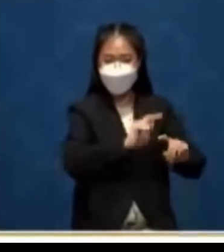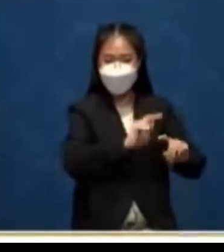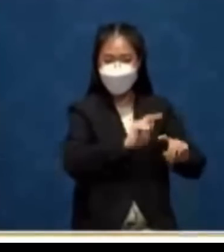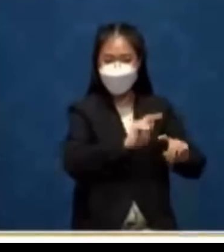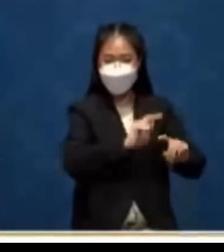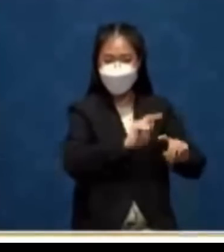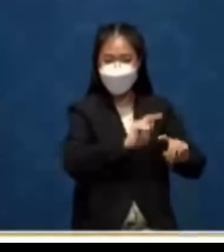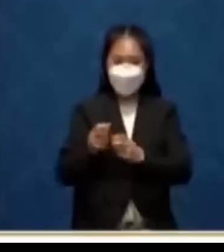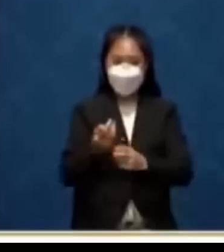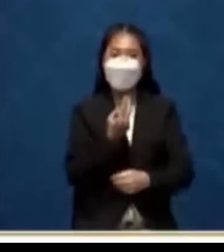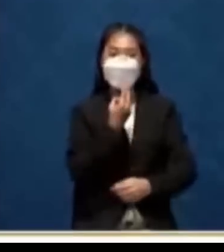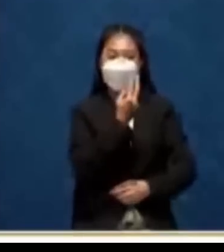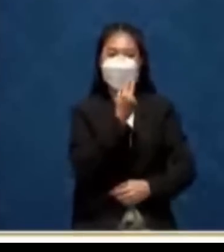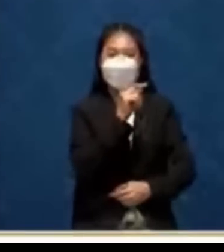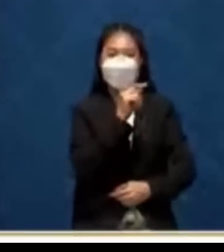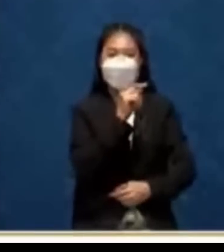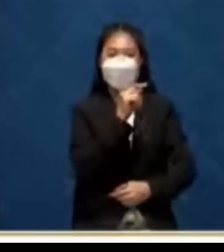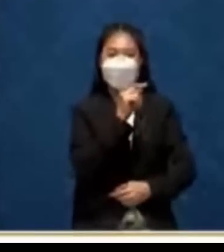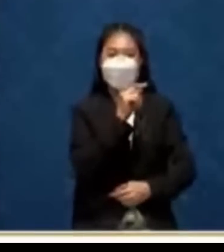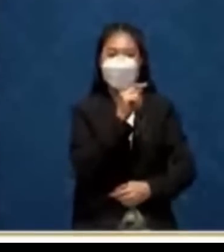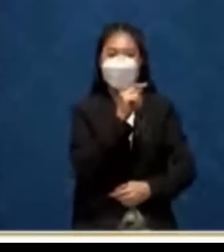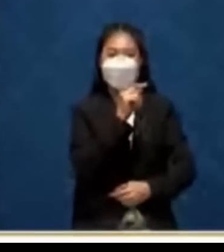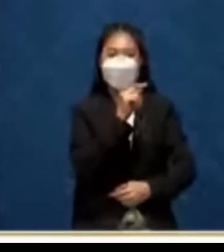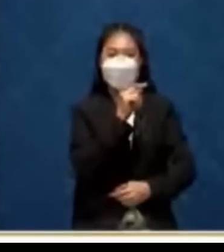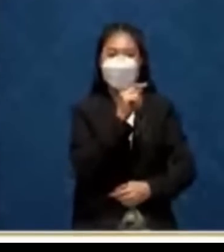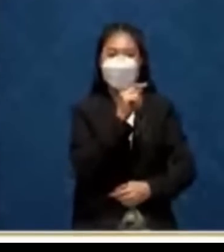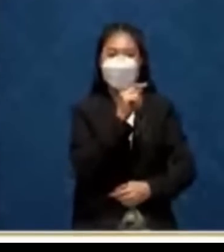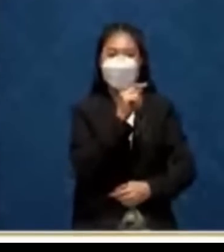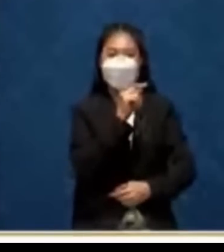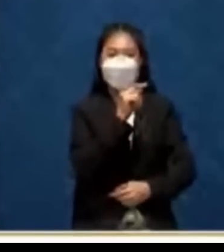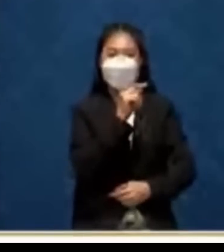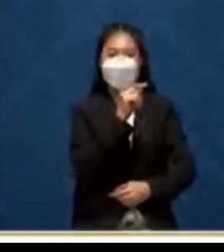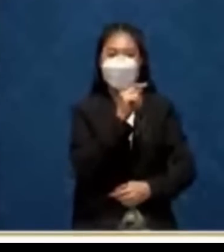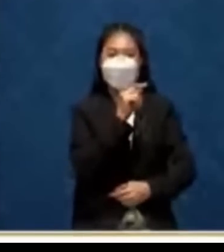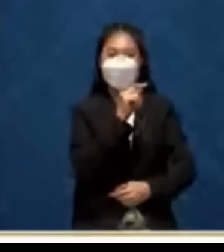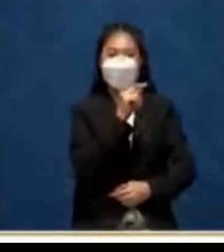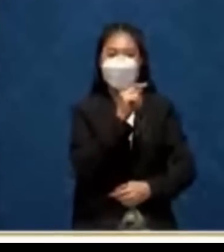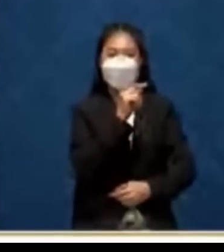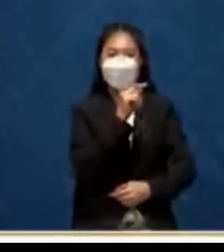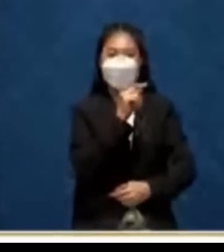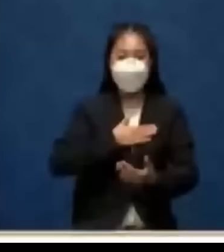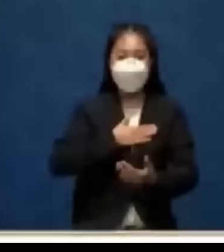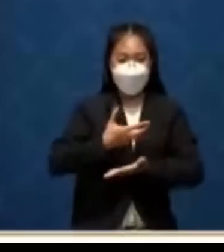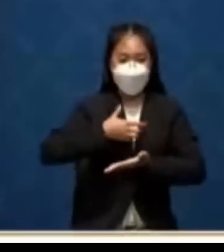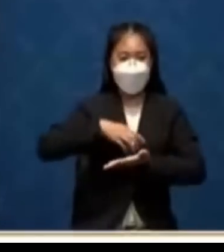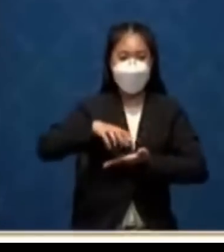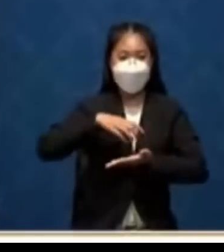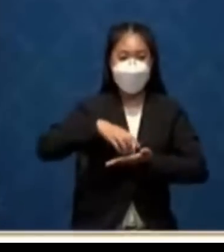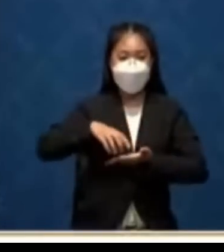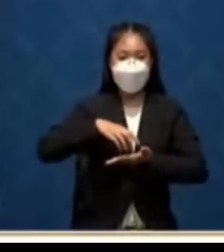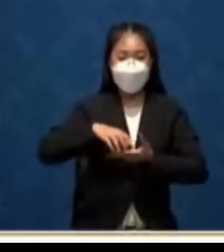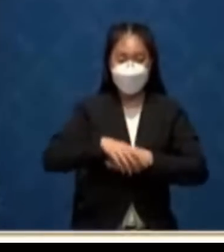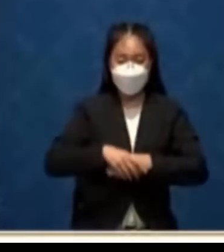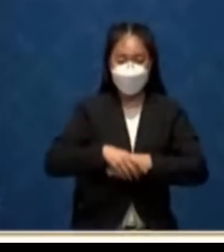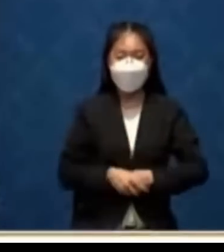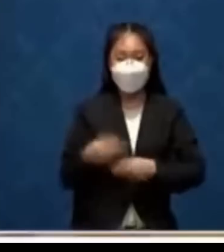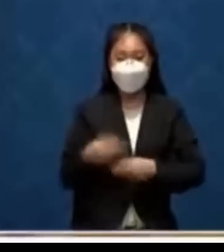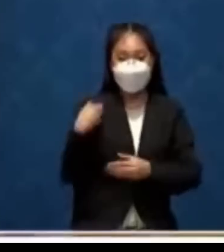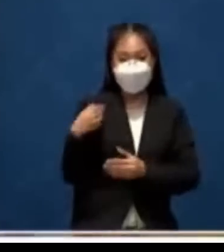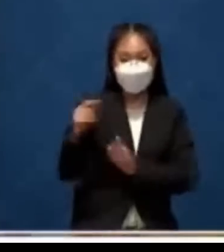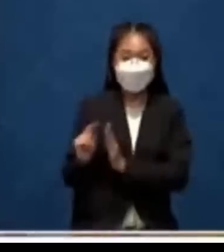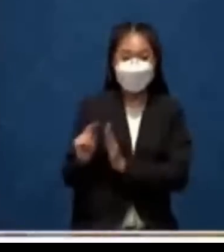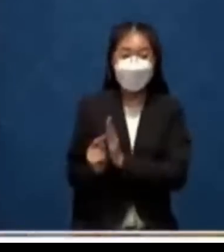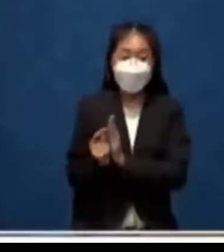นี้ผมขอบอกว่าปีศาจอยู่ในรายละเอียดครับปีศาจในรายละเอียดมีตั้งแต่เริ่ม